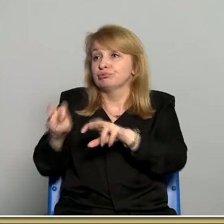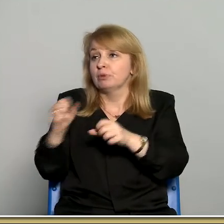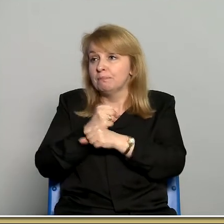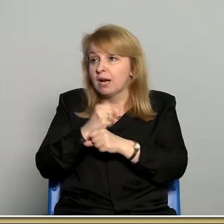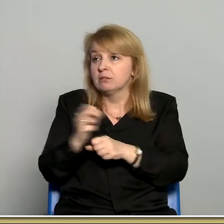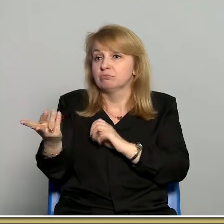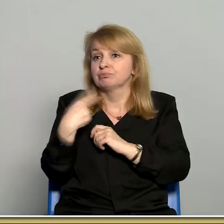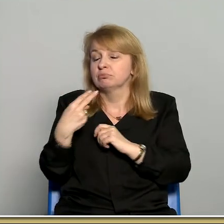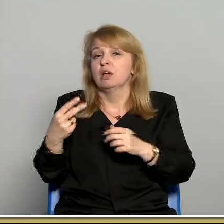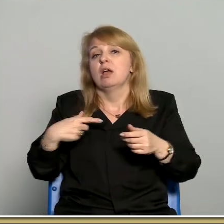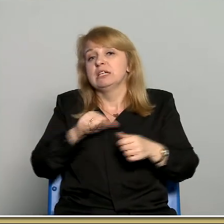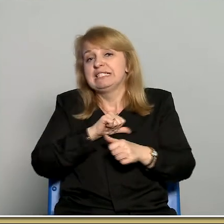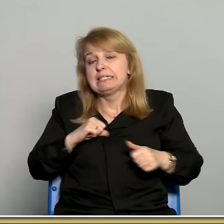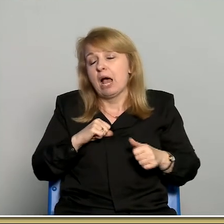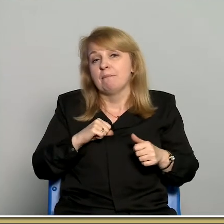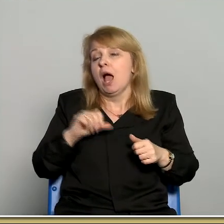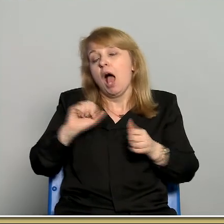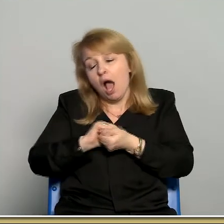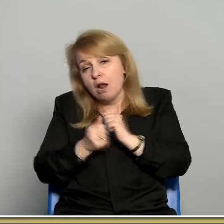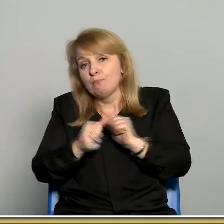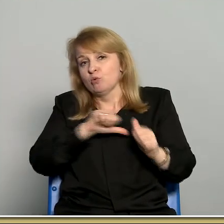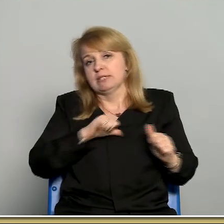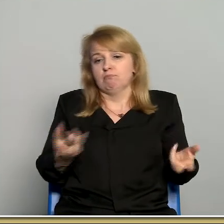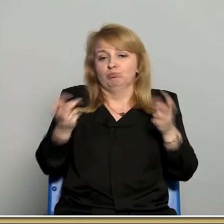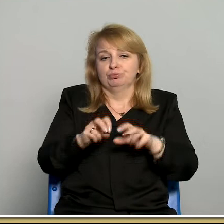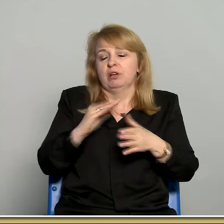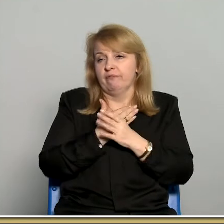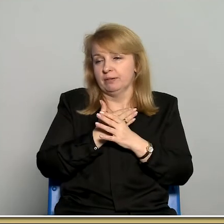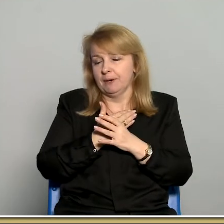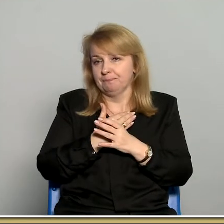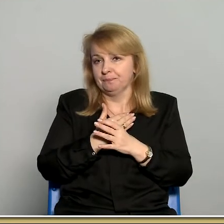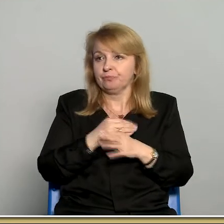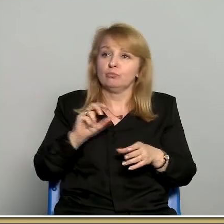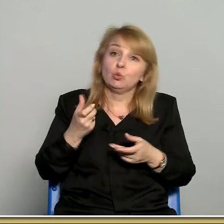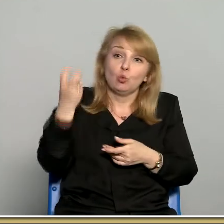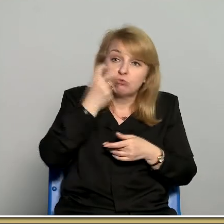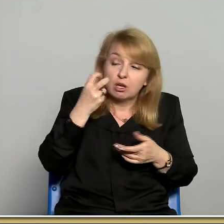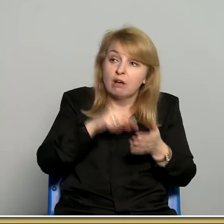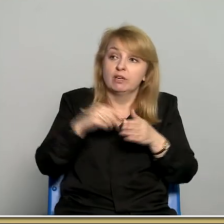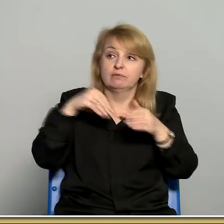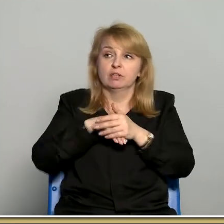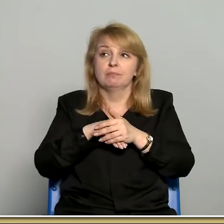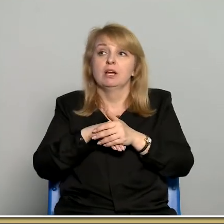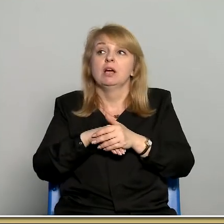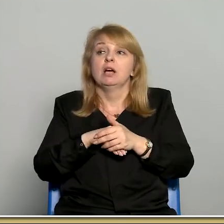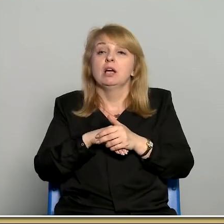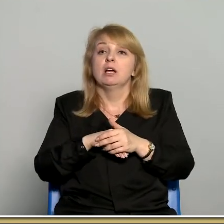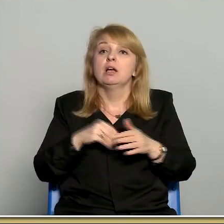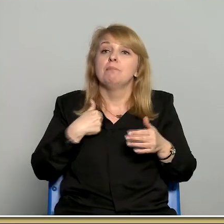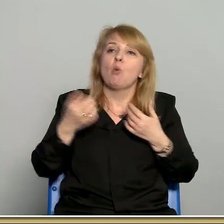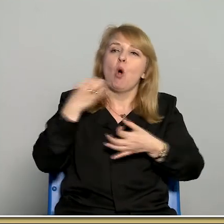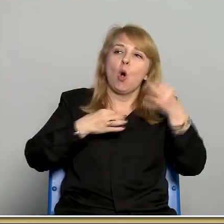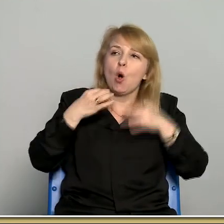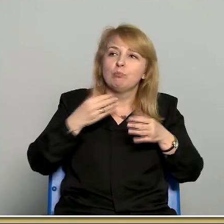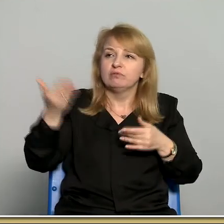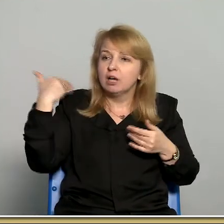wsparcie w postaci samozatrudnienia. To, co może ciekawe, bo o tym też swego czasu mówiliśmy,